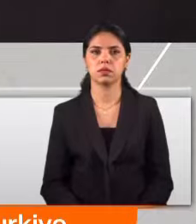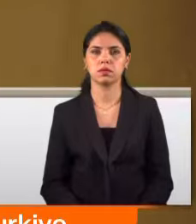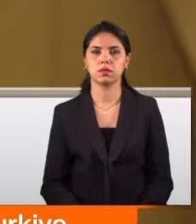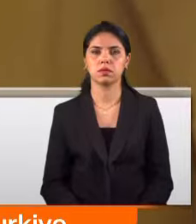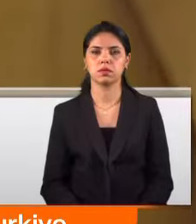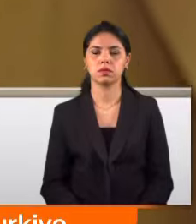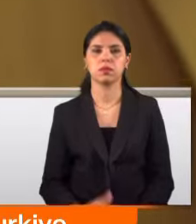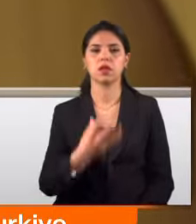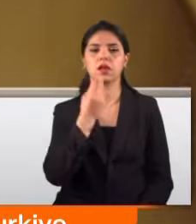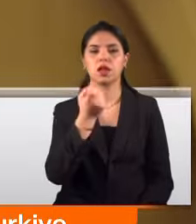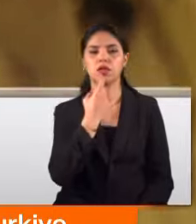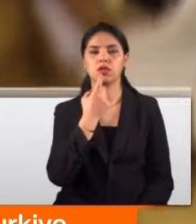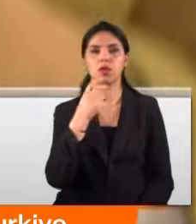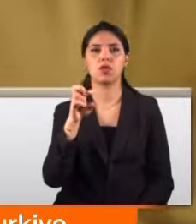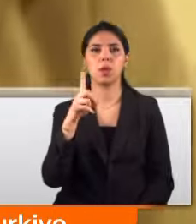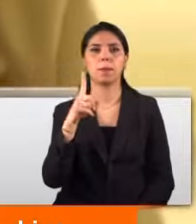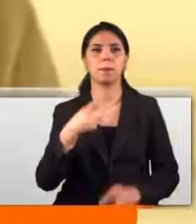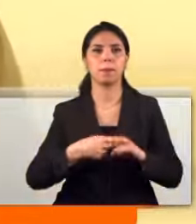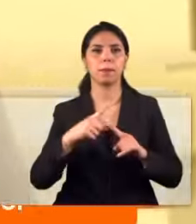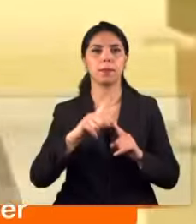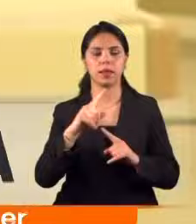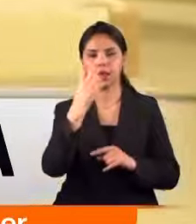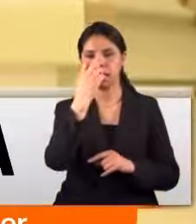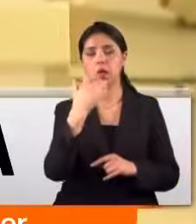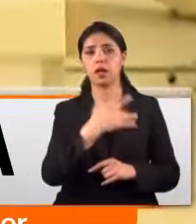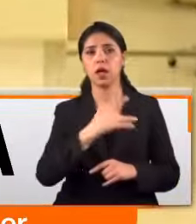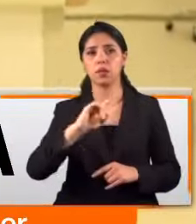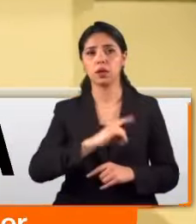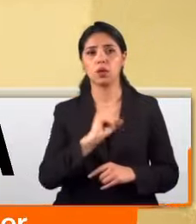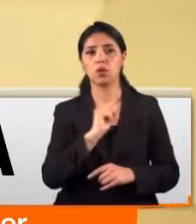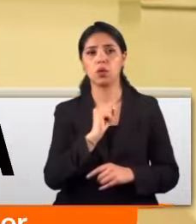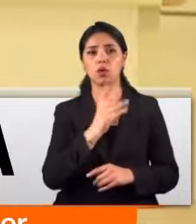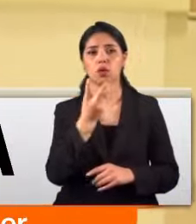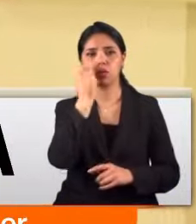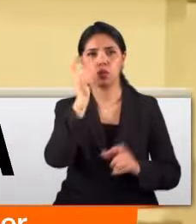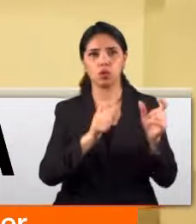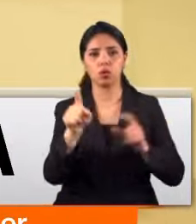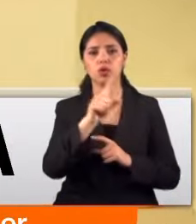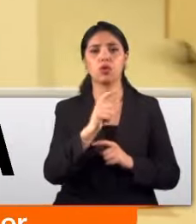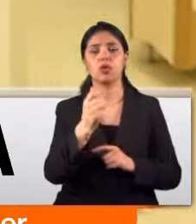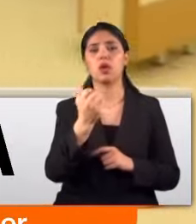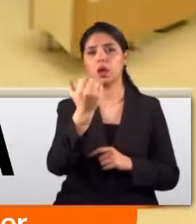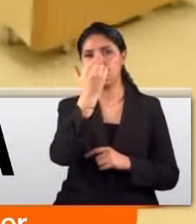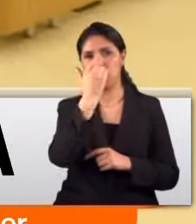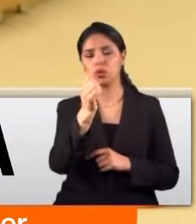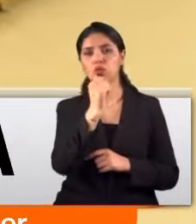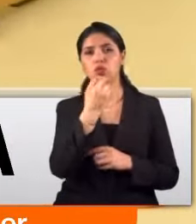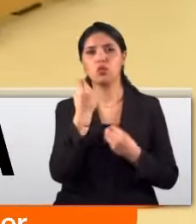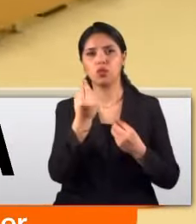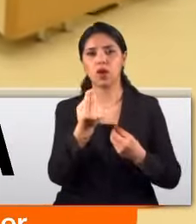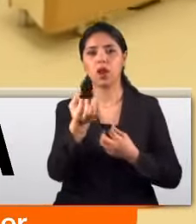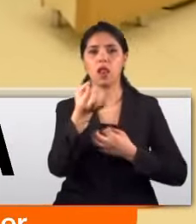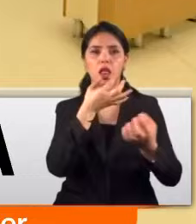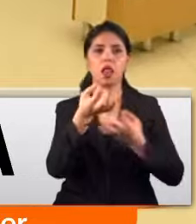yarar var. Genç yaşta pıhtıya bağlı kalp krizi geçirmekten korkan pek çok kişi bu kan sulandırıcıları eczanelerden alıp kafasına